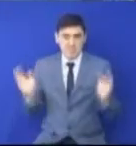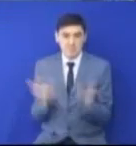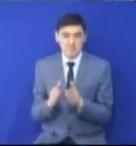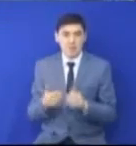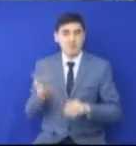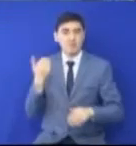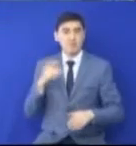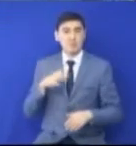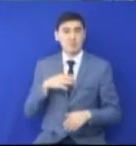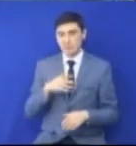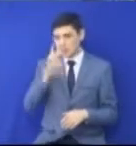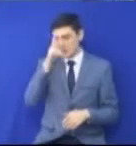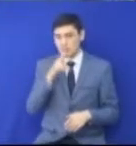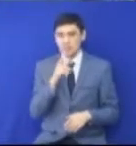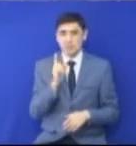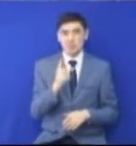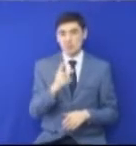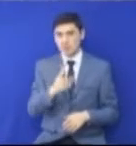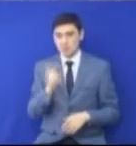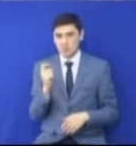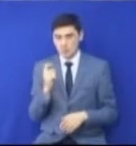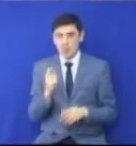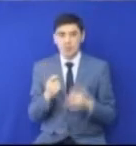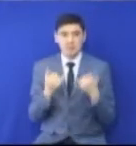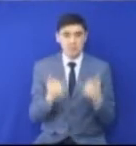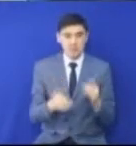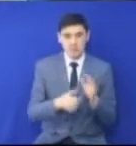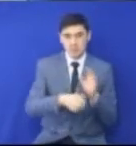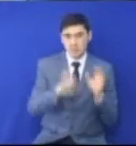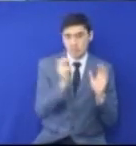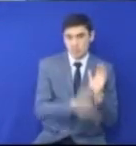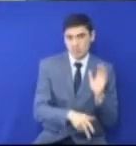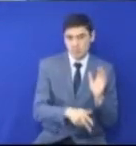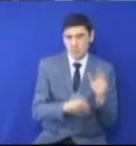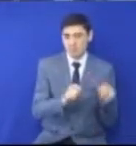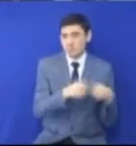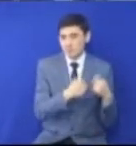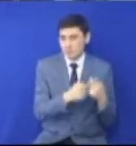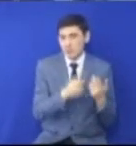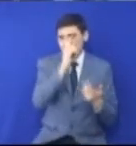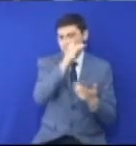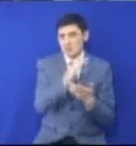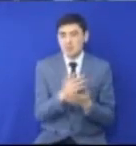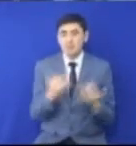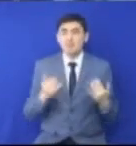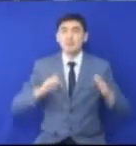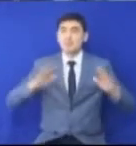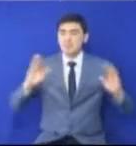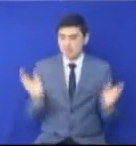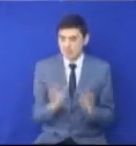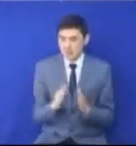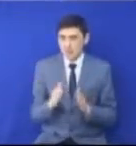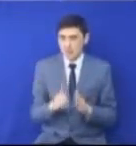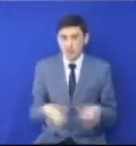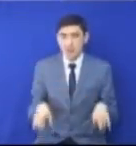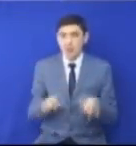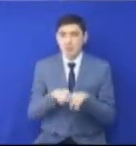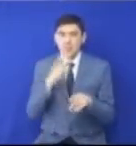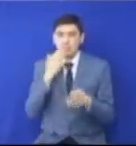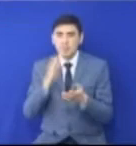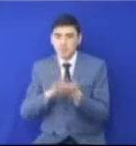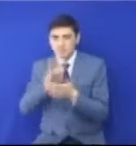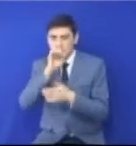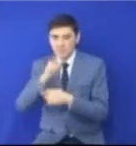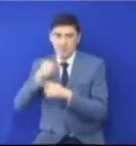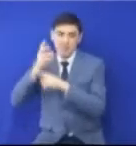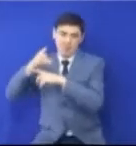бұзушылық тіркелсе, биыл оның саны 638. Жергілікті полиция қызметі басшылығының келтіруінше, бұл көрсеткішке қалада